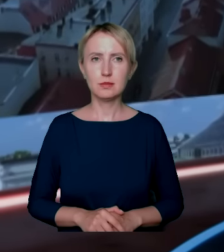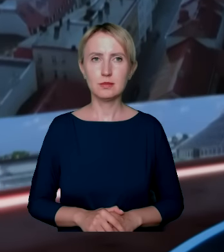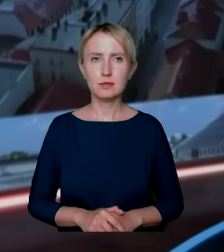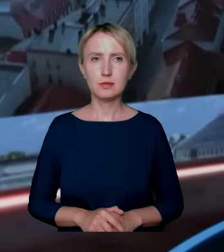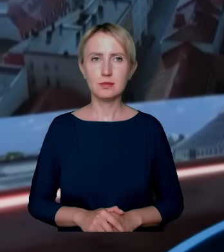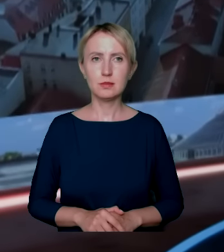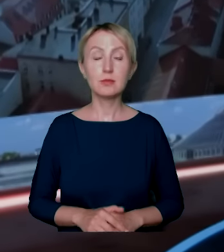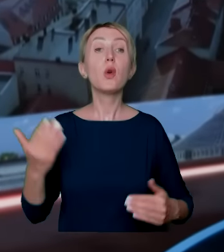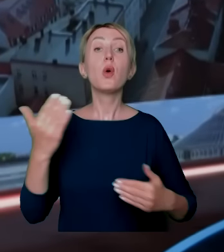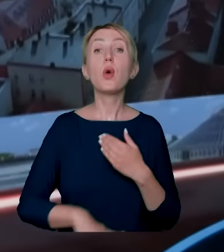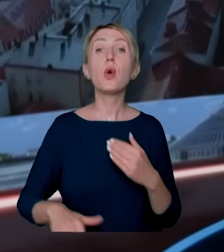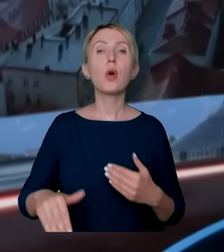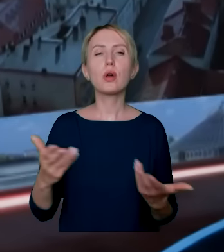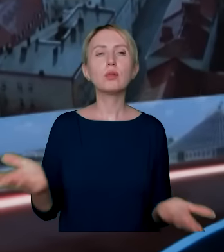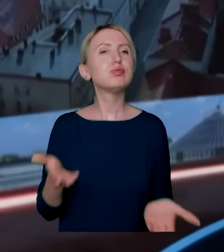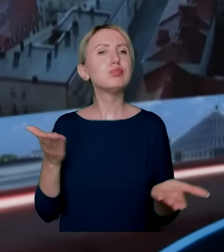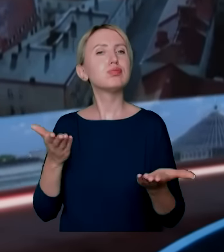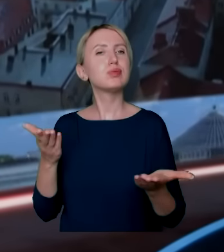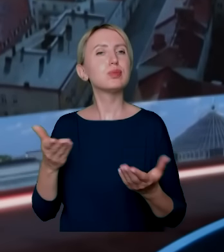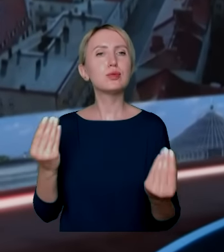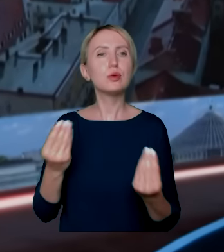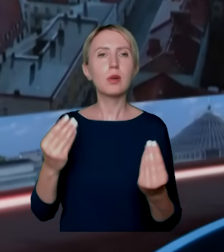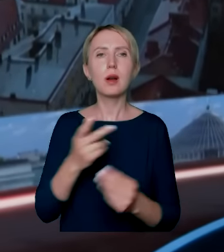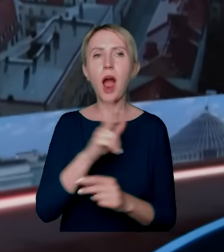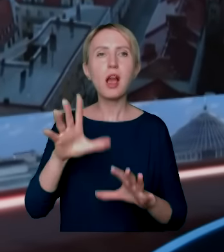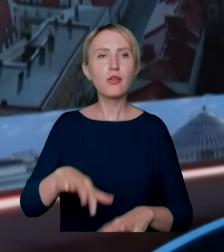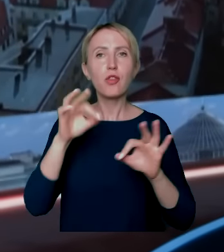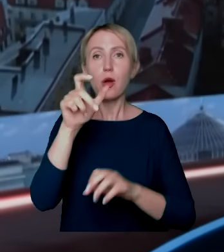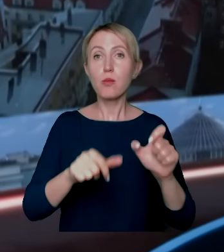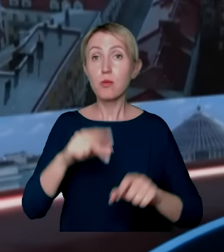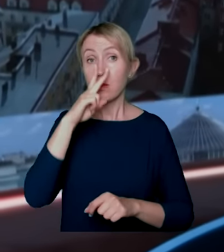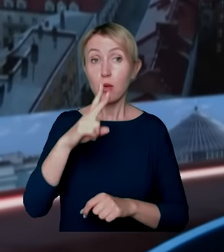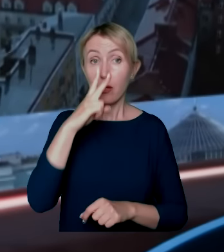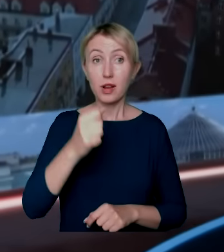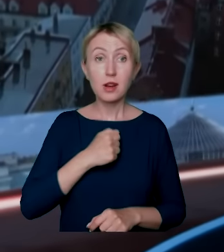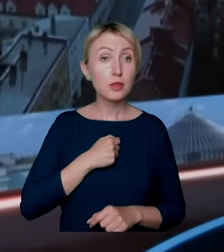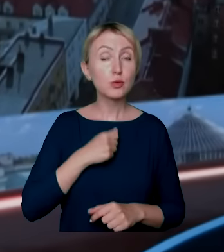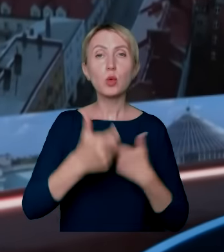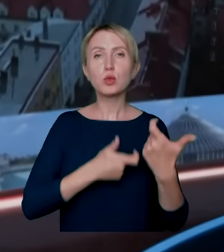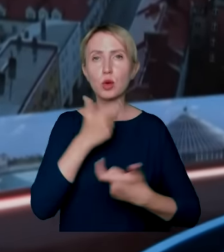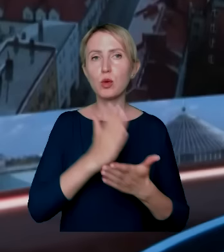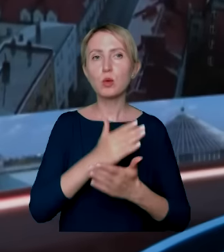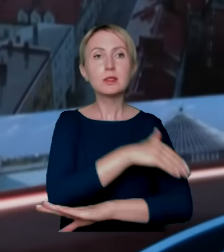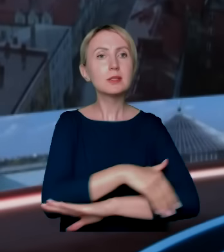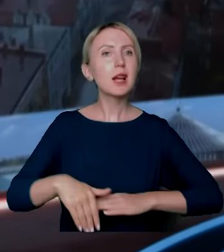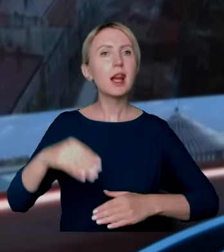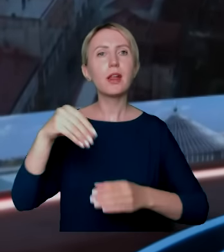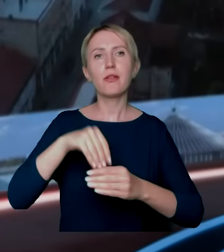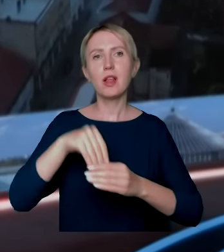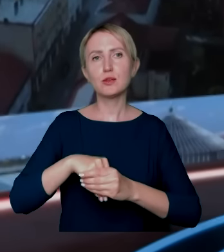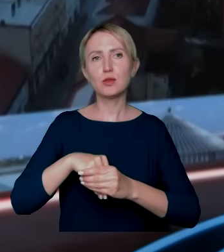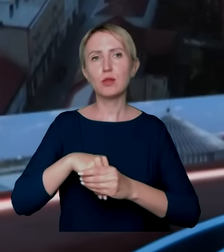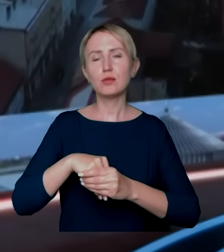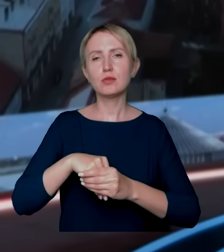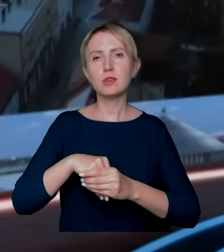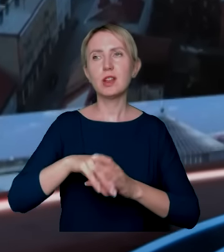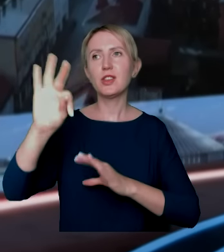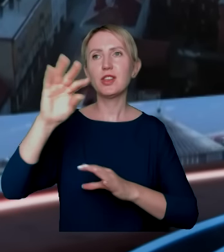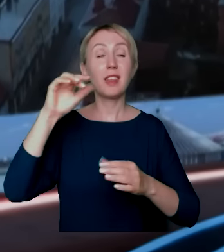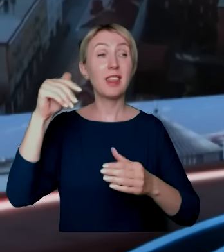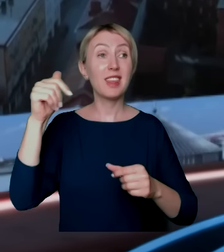Koniec Eldorado. Zanim wszyscy polscy wyborcy przejrzą na oczy, zrobili to już zagraniczni inwestorzy i zwijają swoje interesy na